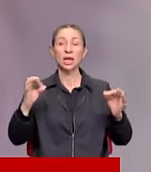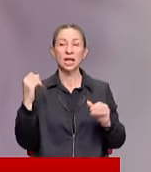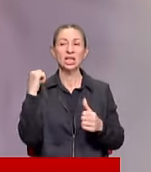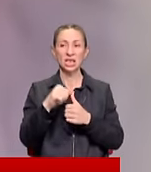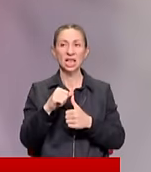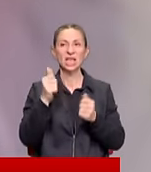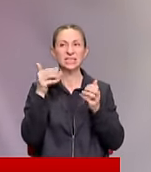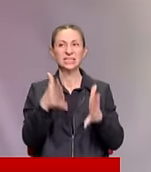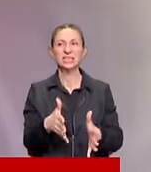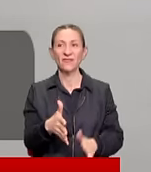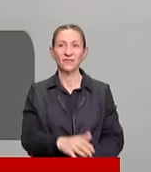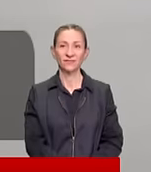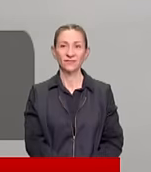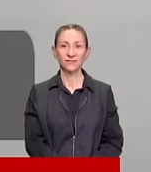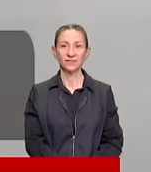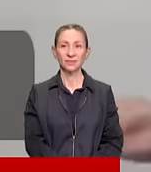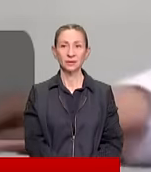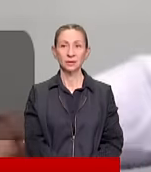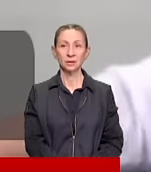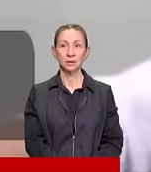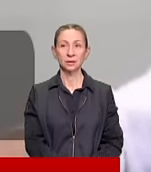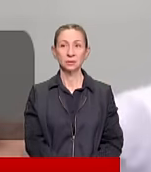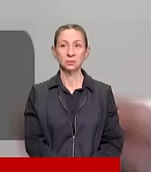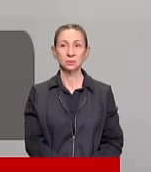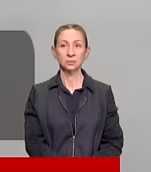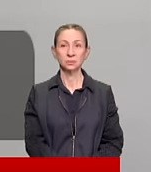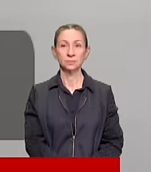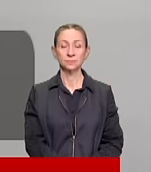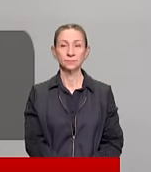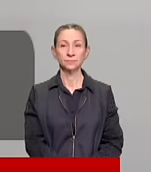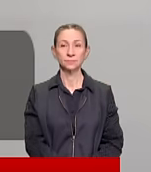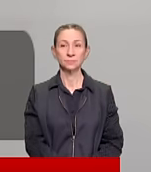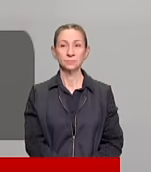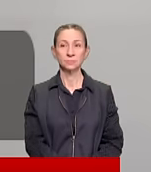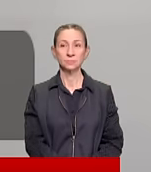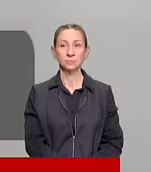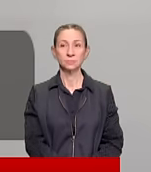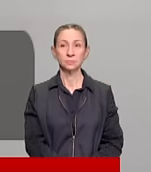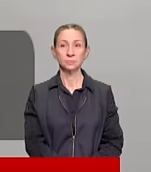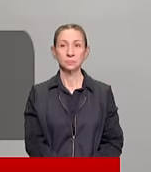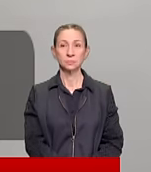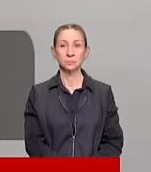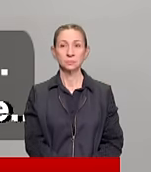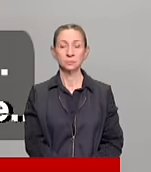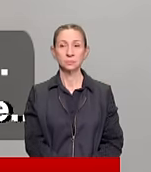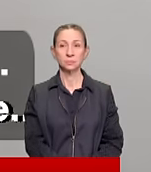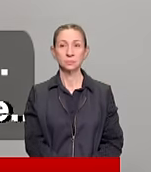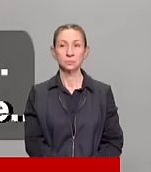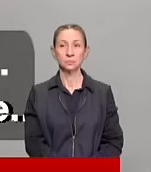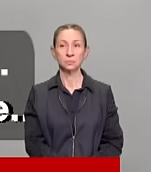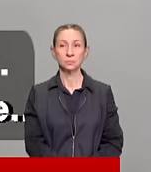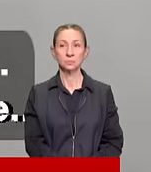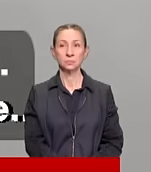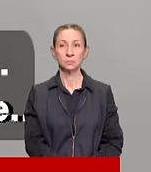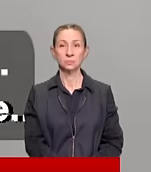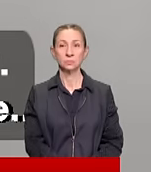yine israf tepkisiydi. Sebep olan bunlar. Bunlar hep şakşakçılık yapmışlar. Bunun ne oluyor arkadaş diye sormamışlar hiç. Bir şey yapılmış olsa ona da amen